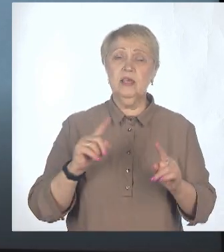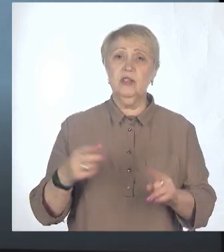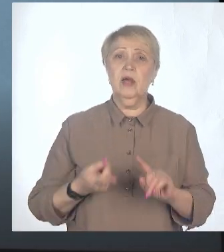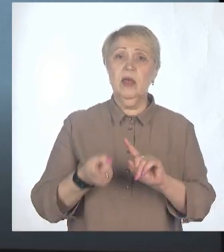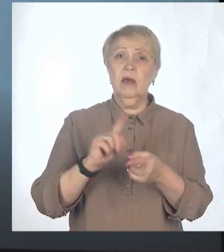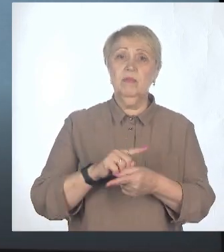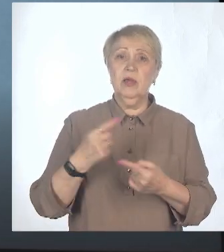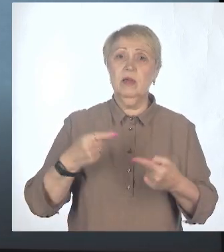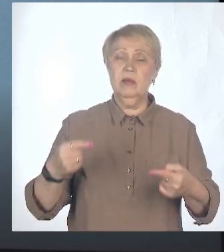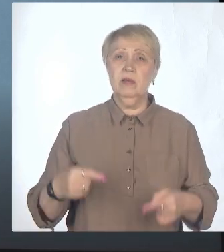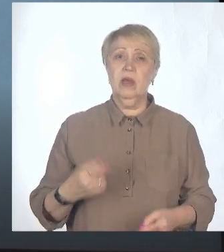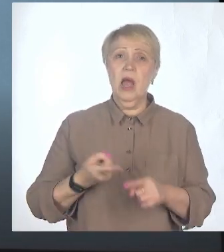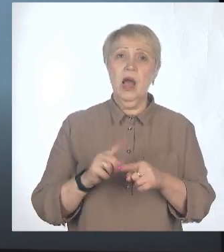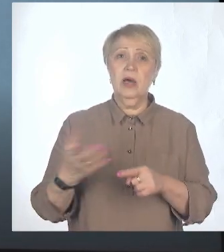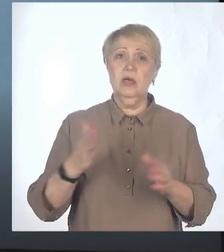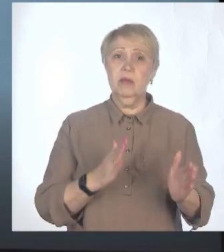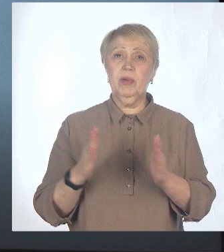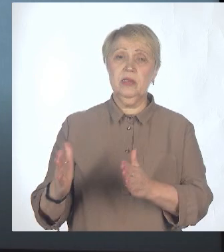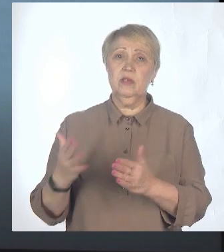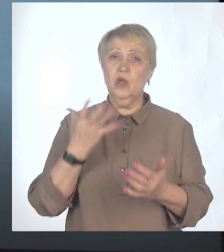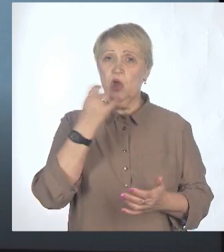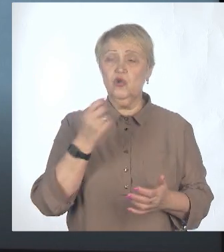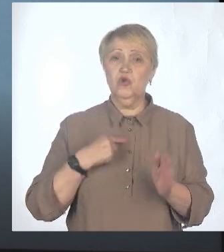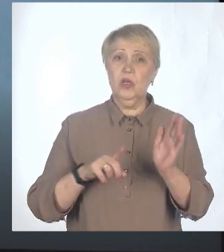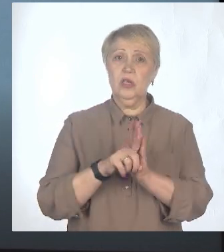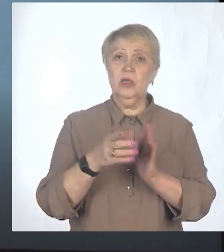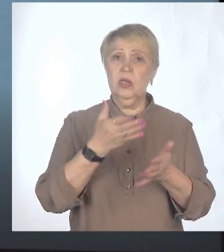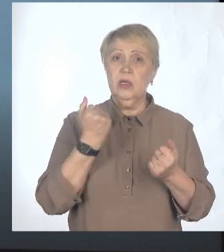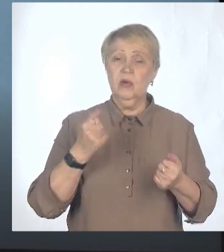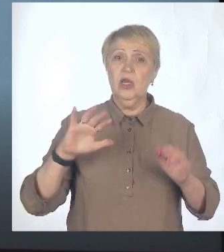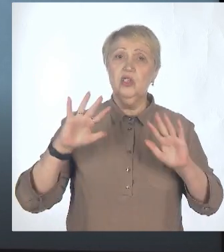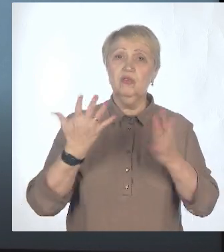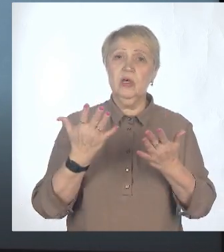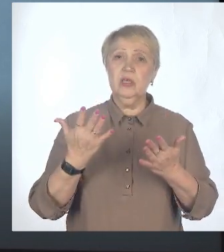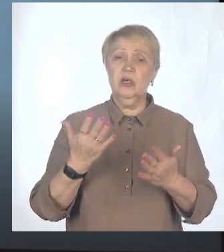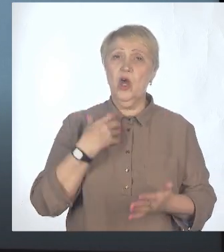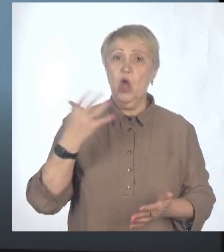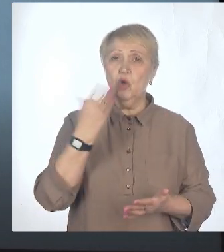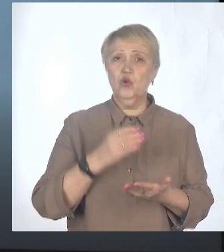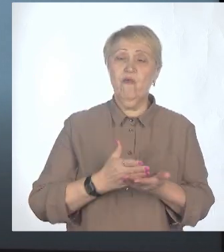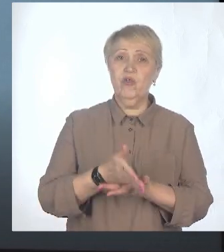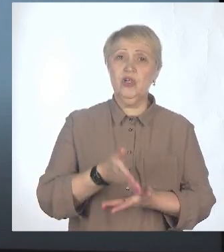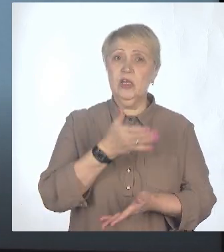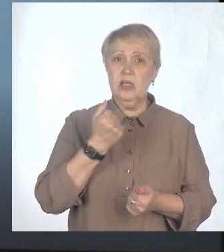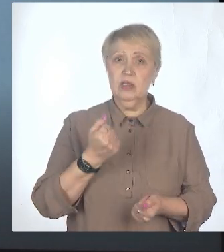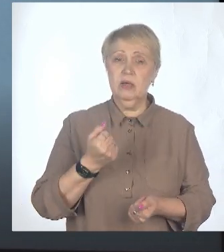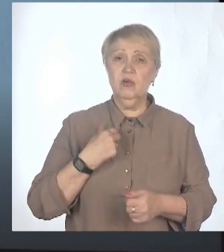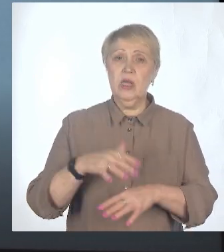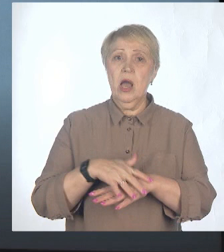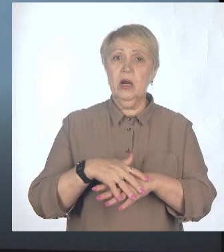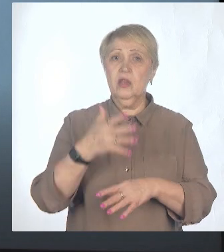рынок Азии. Но так как этот процесс еще не начался, ситуация в мире еще не вышла на стабильный уровень, рынок еще не успел отыграть,